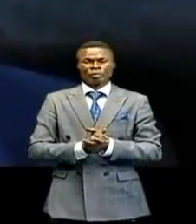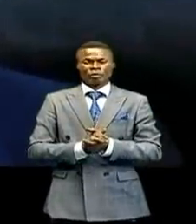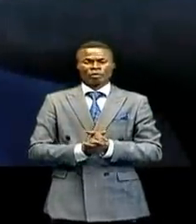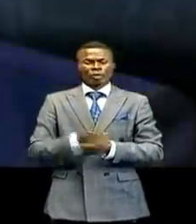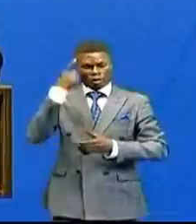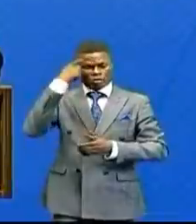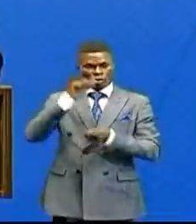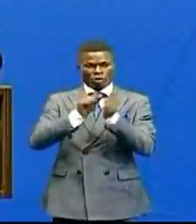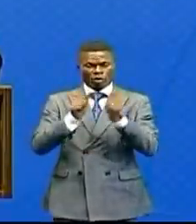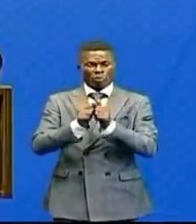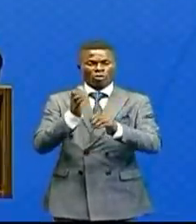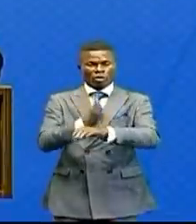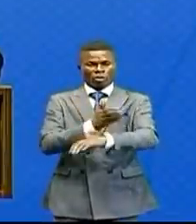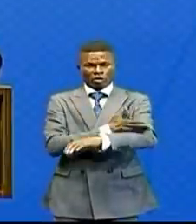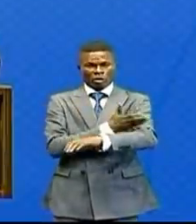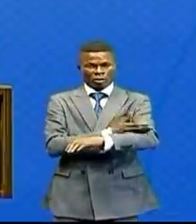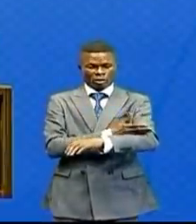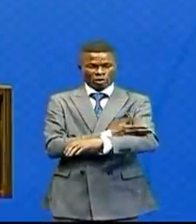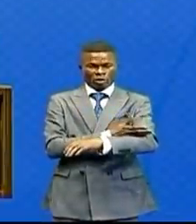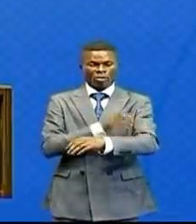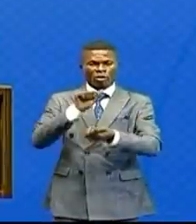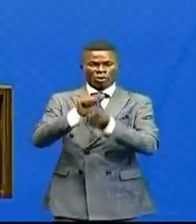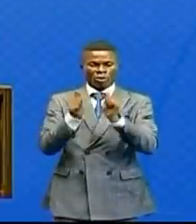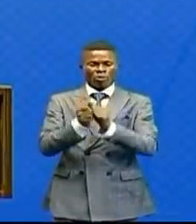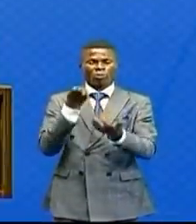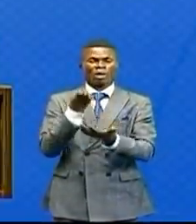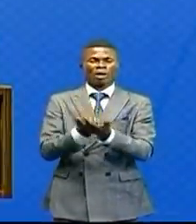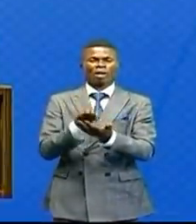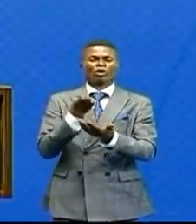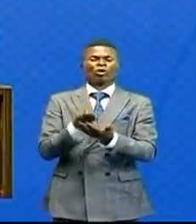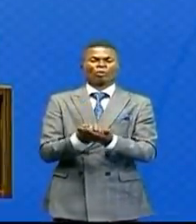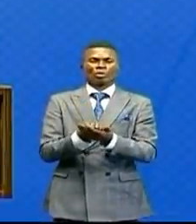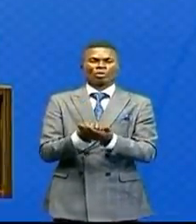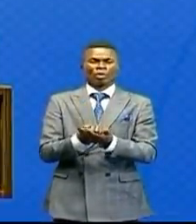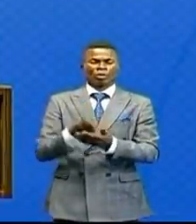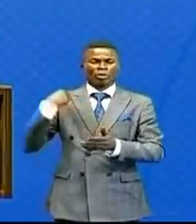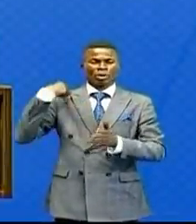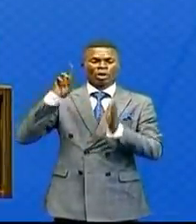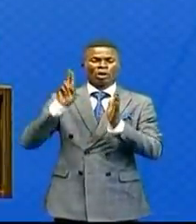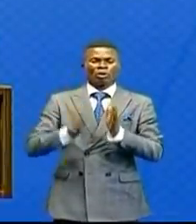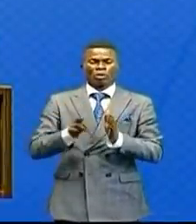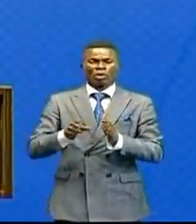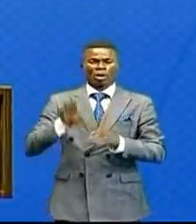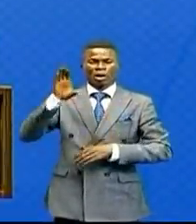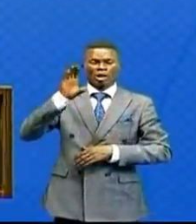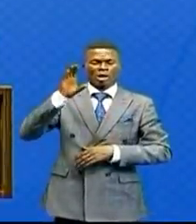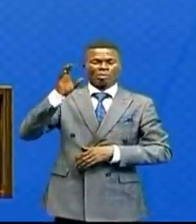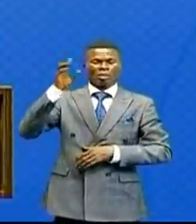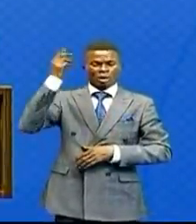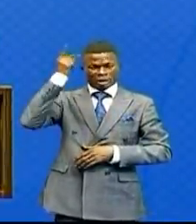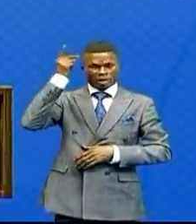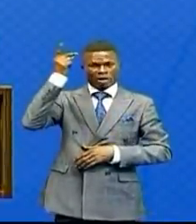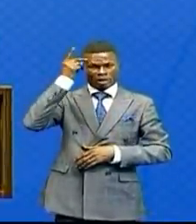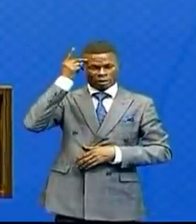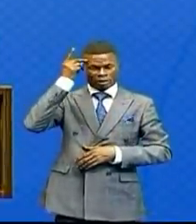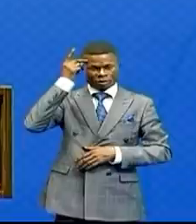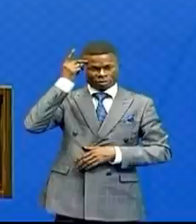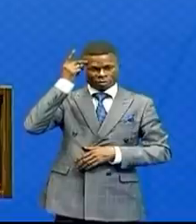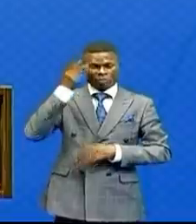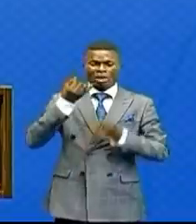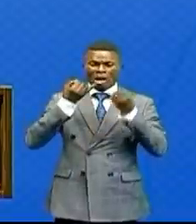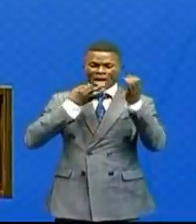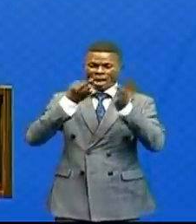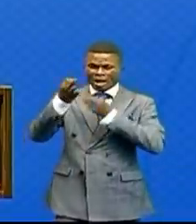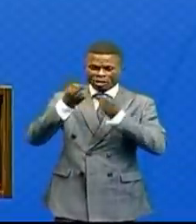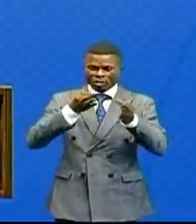Au sujet de l'évolution de la conjoncture économique, la gouverneure de la Banque centrale a